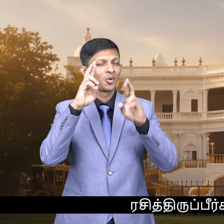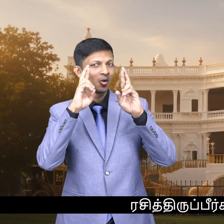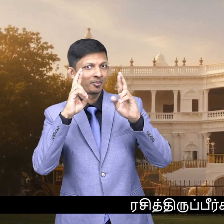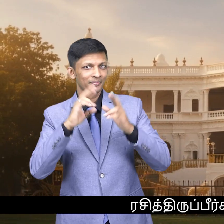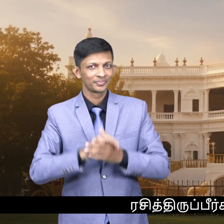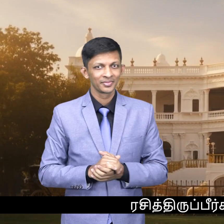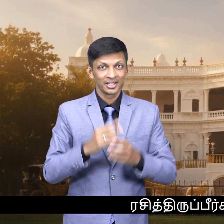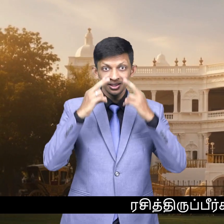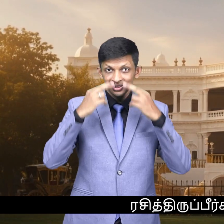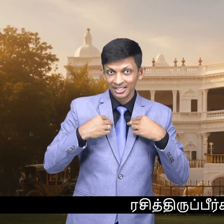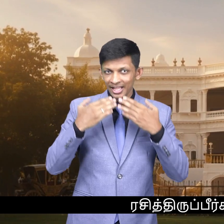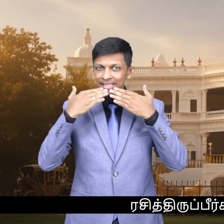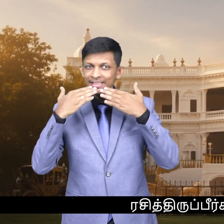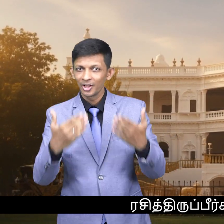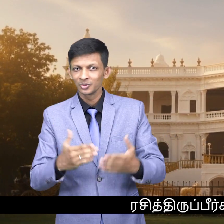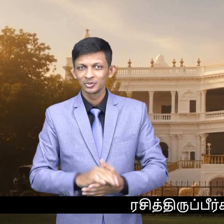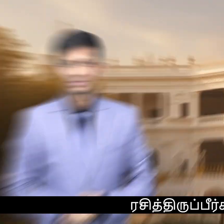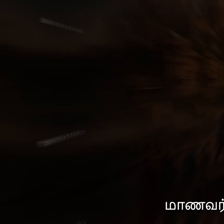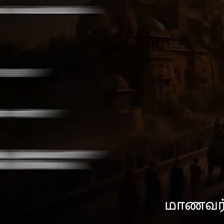நம்புகிறேன்.